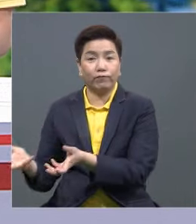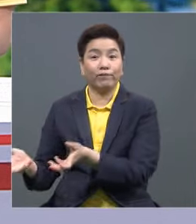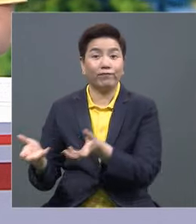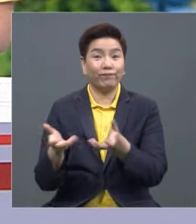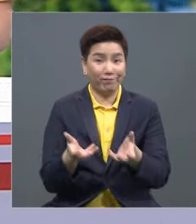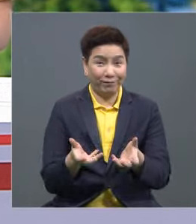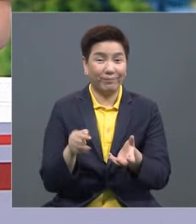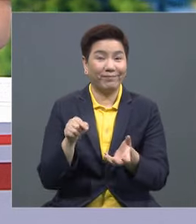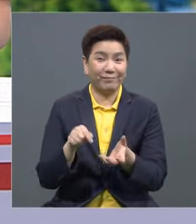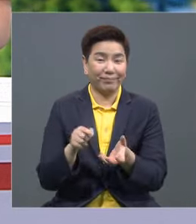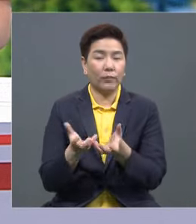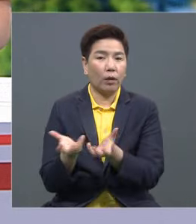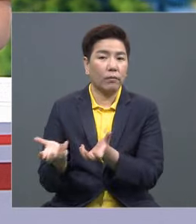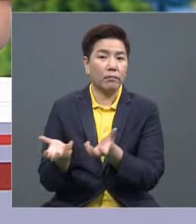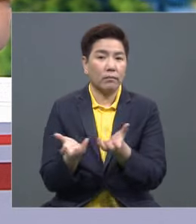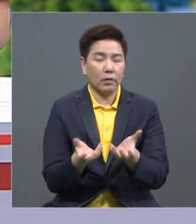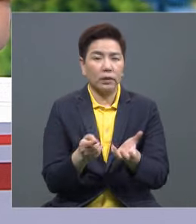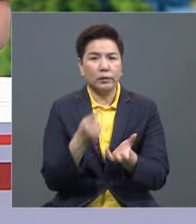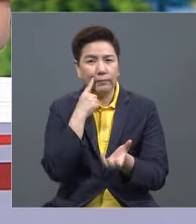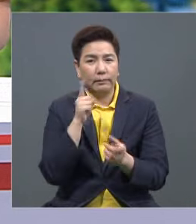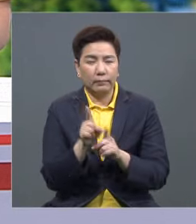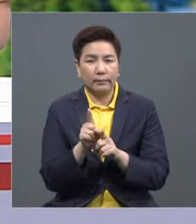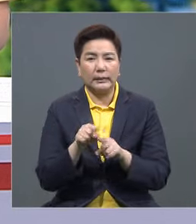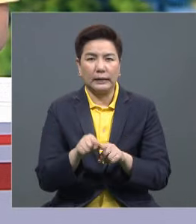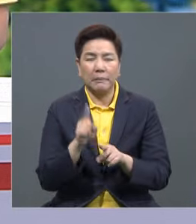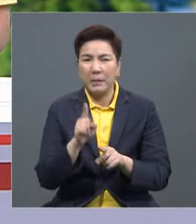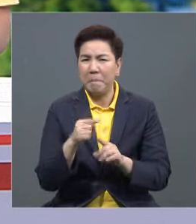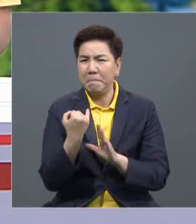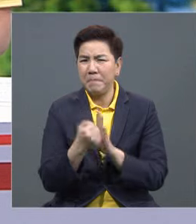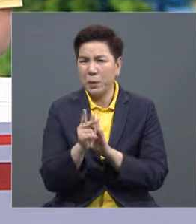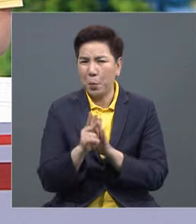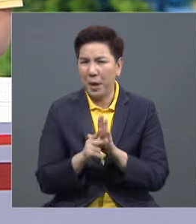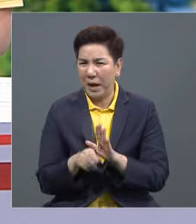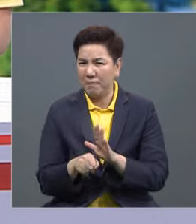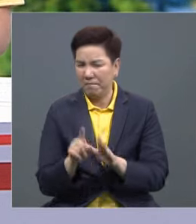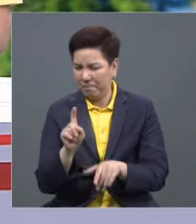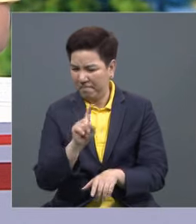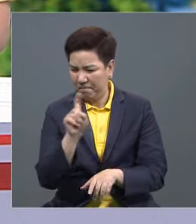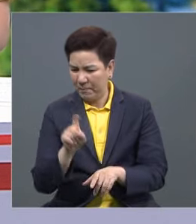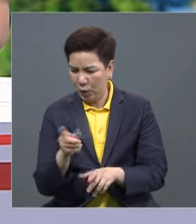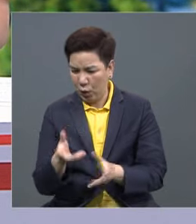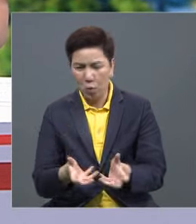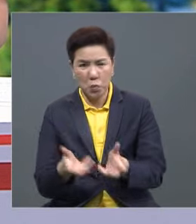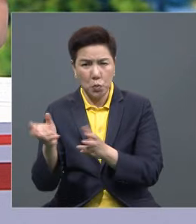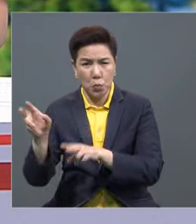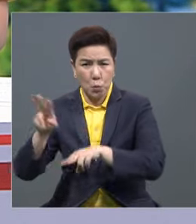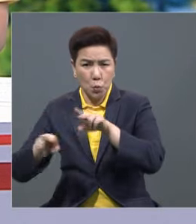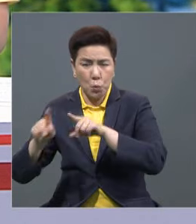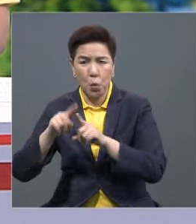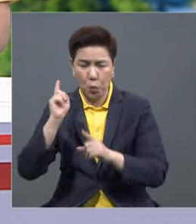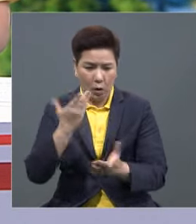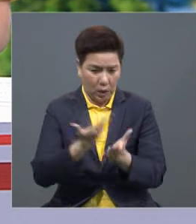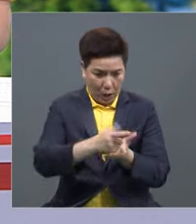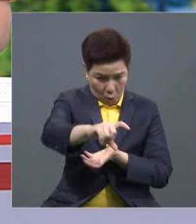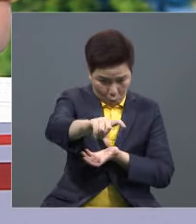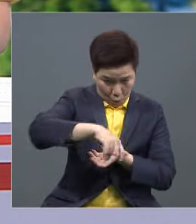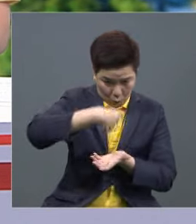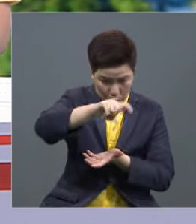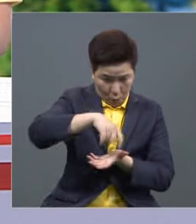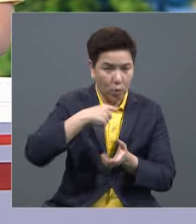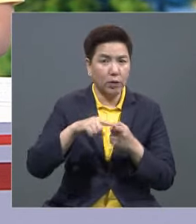อ่าพัสดุนี้อ่ารู้สึกว่าจะเป็นสิ่งผิดกฎหมายอะไรอย่างเงี้ยต้องส่งไปตรวจสอบต้องมีการโอนเงิน